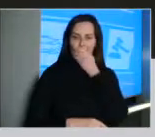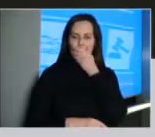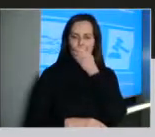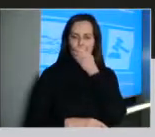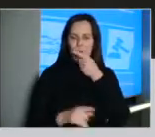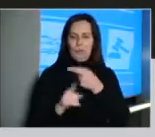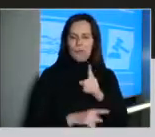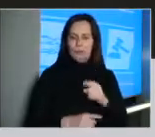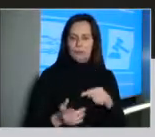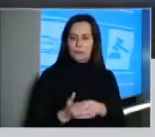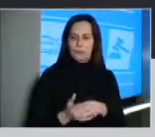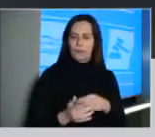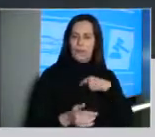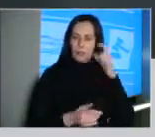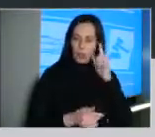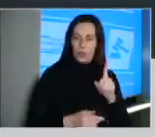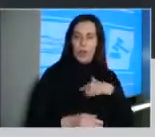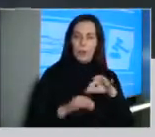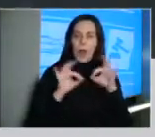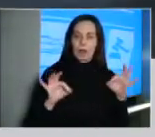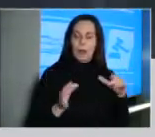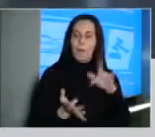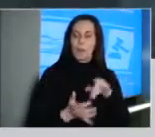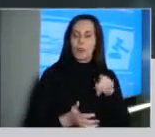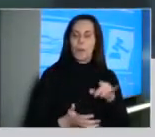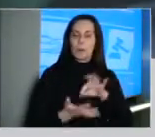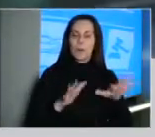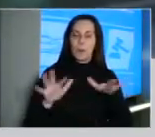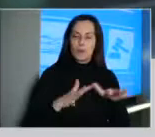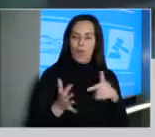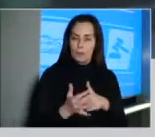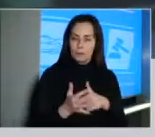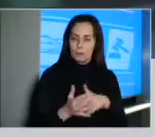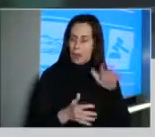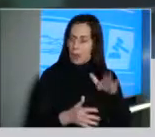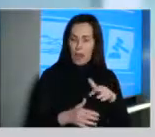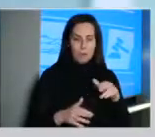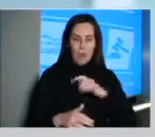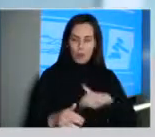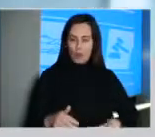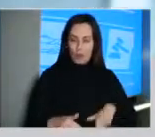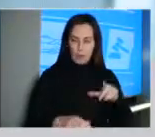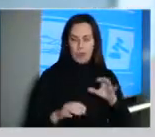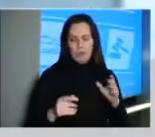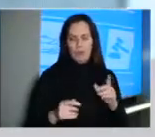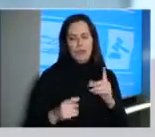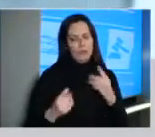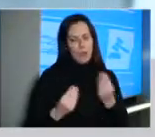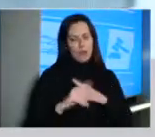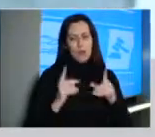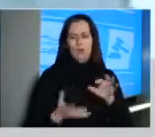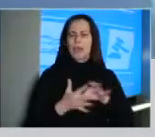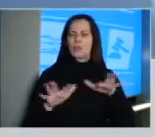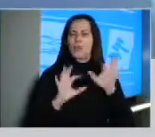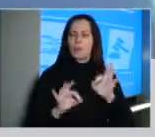להציק. אני חושב שאנחנו מתחילים קודם כל במקום שבו משרדי ממשלה, אגב גם רשויות מקומיות, אבל זה באמת לשיח אחר, משרדי